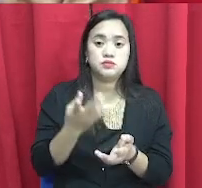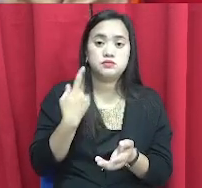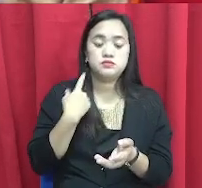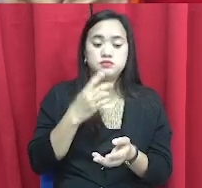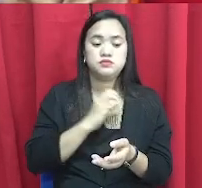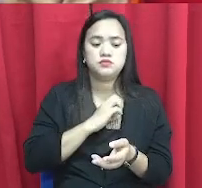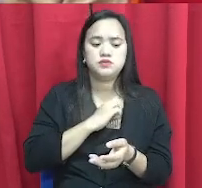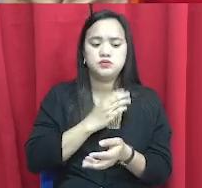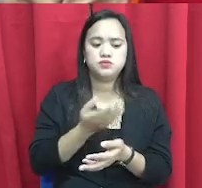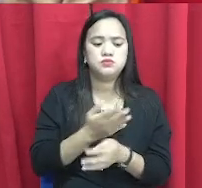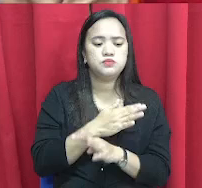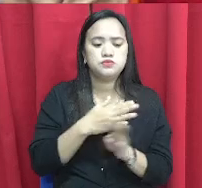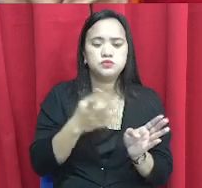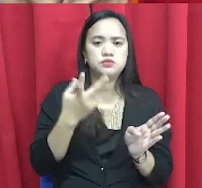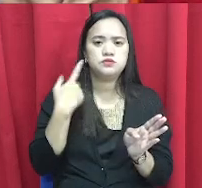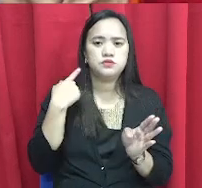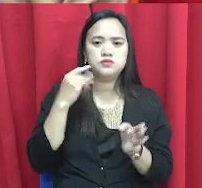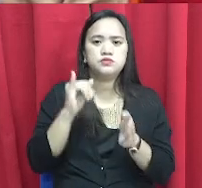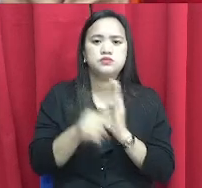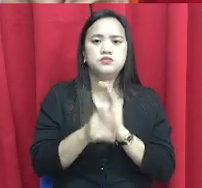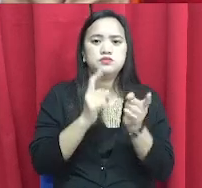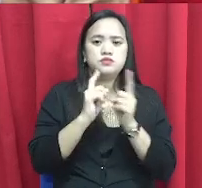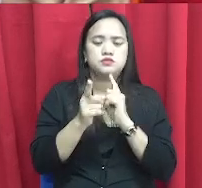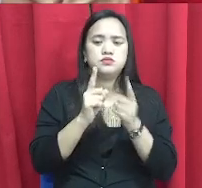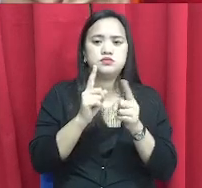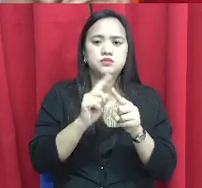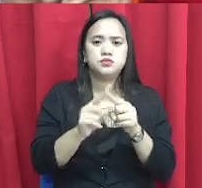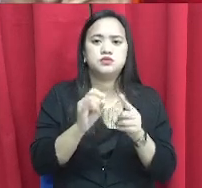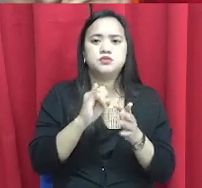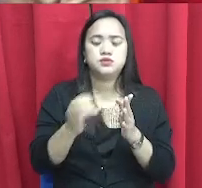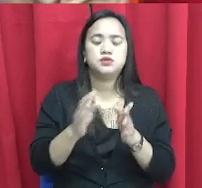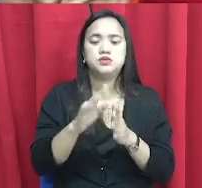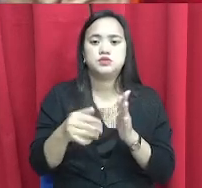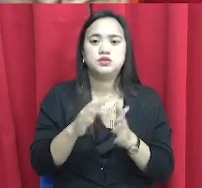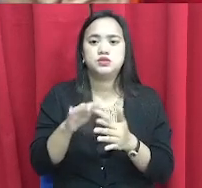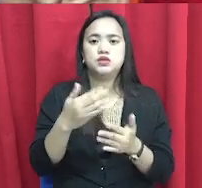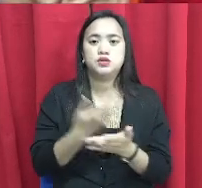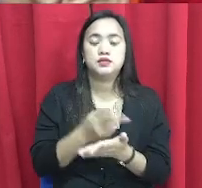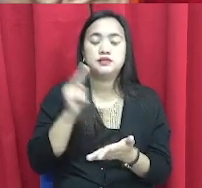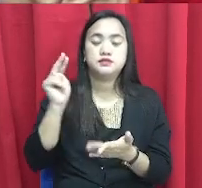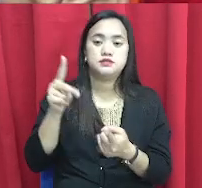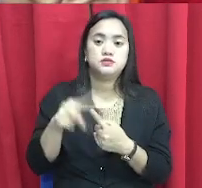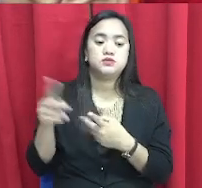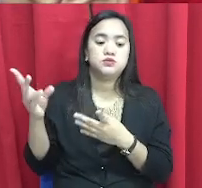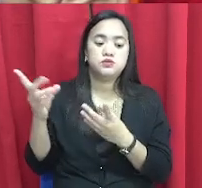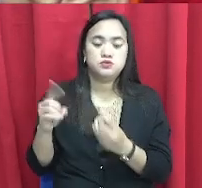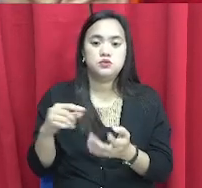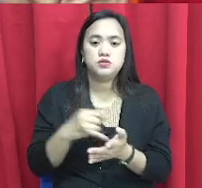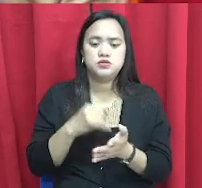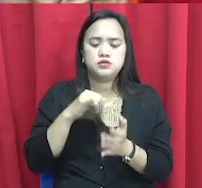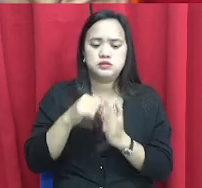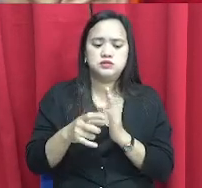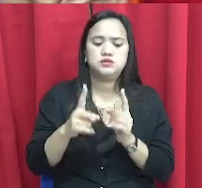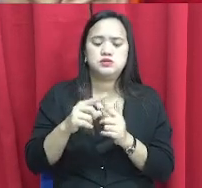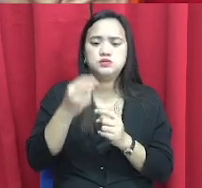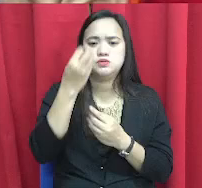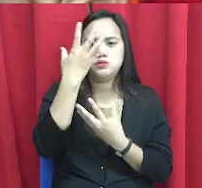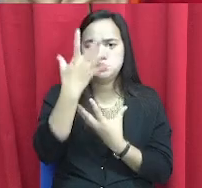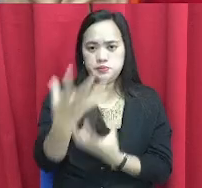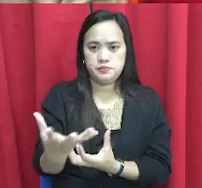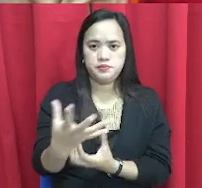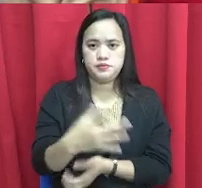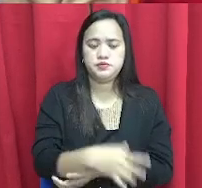kayong karapatan na sumagot-sagot ang kailangan niyo lang sumunod naku niyo po nakakuha niyo po ba